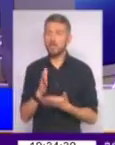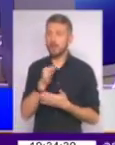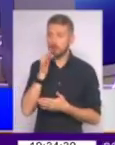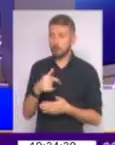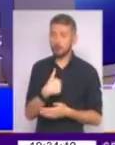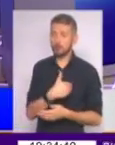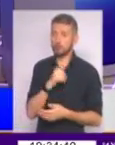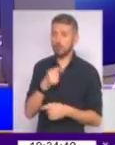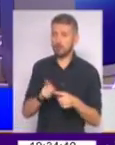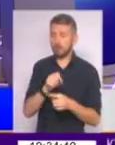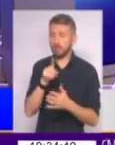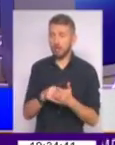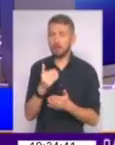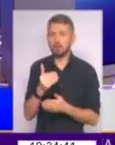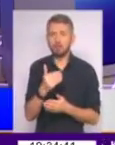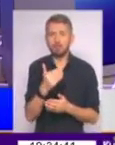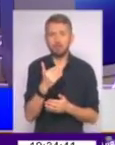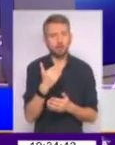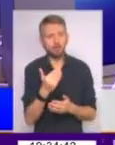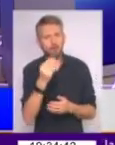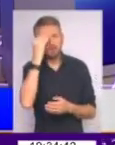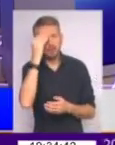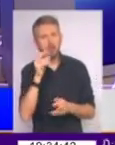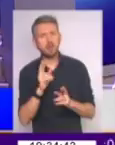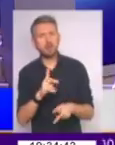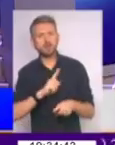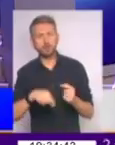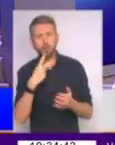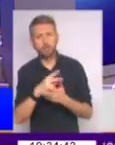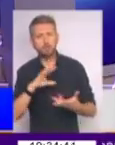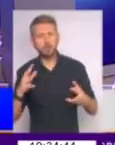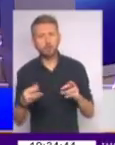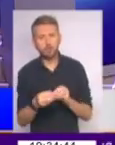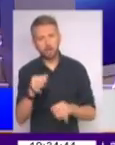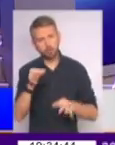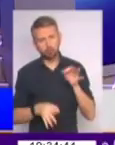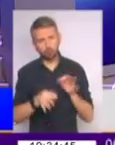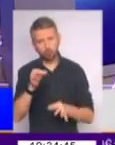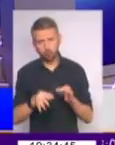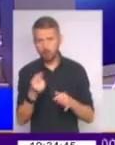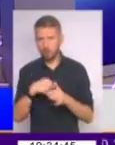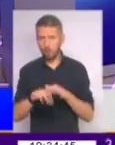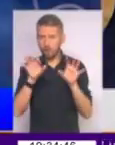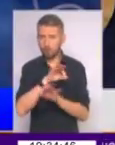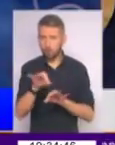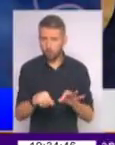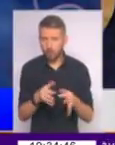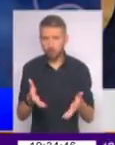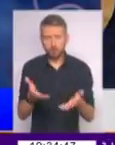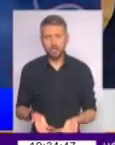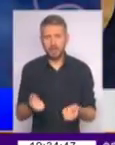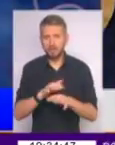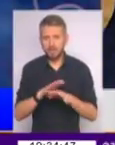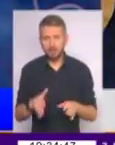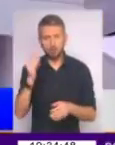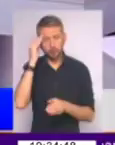хотів поставити це запитання, як ви вважаєте, як швидко ми побачимо результати суду? Бо законопроект, зрозуміло, не підтримали,